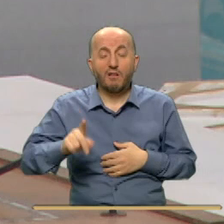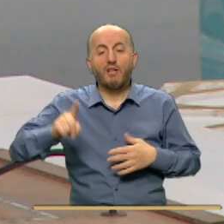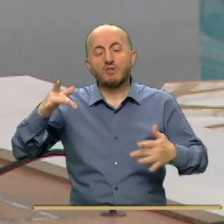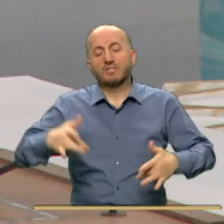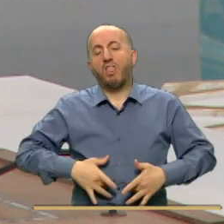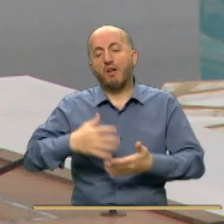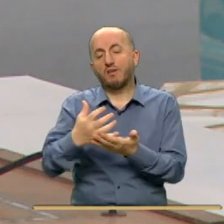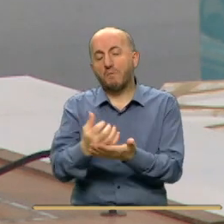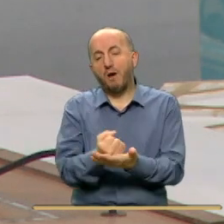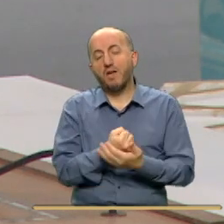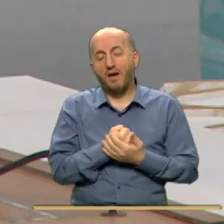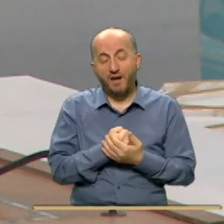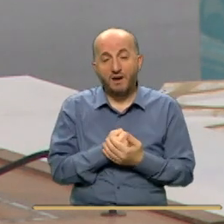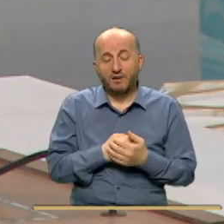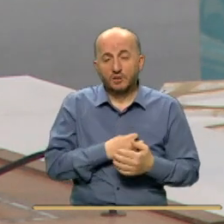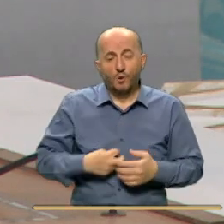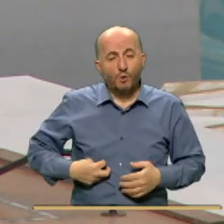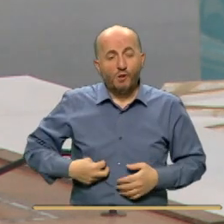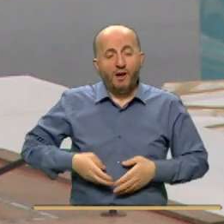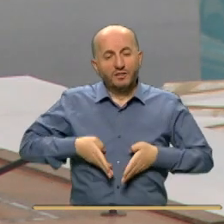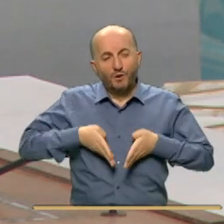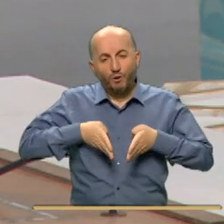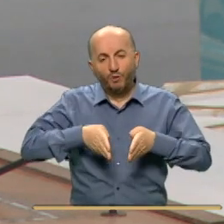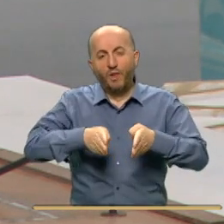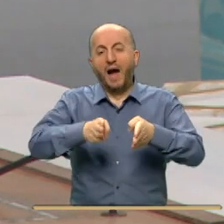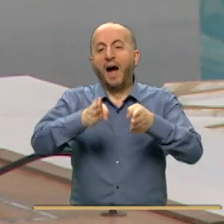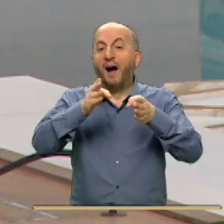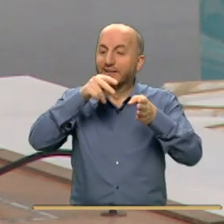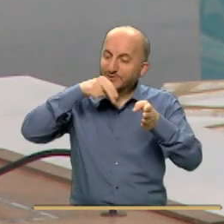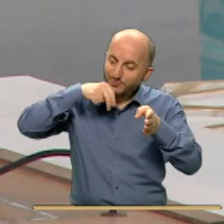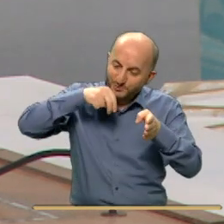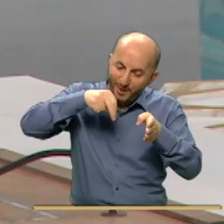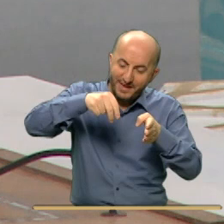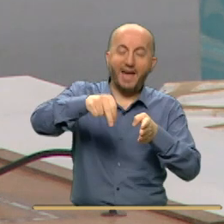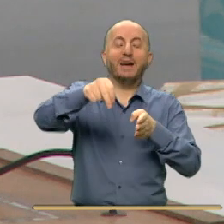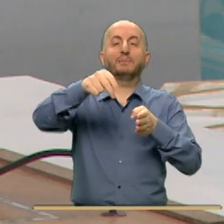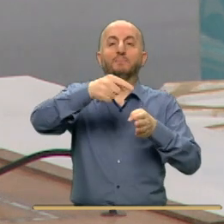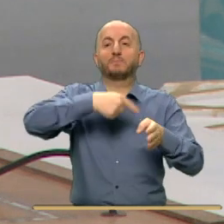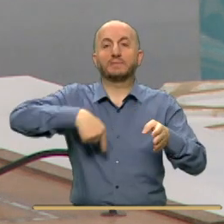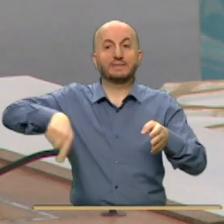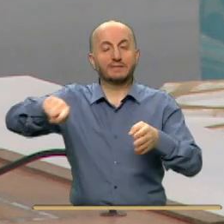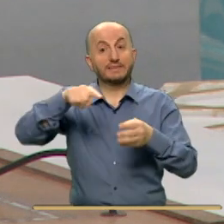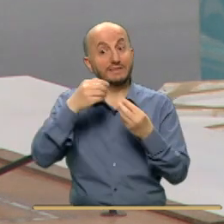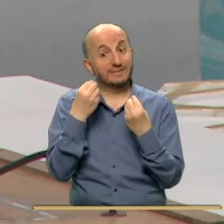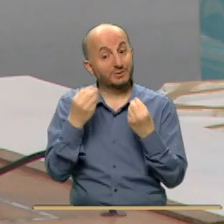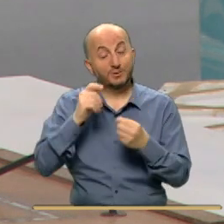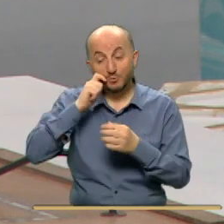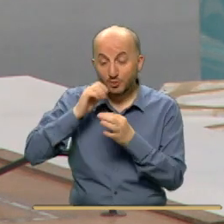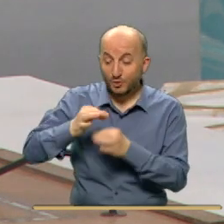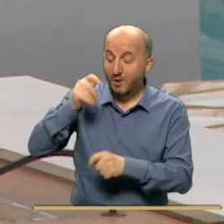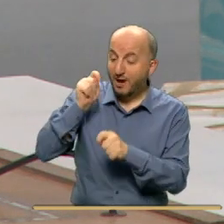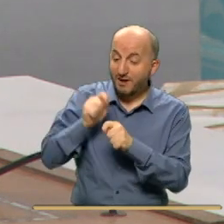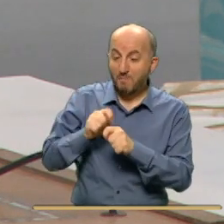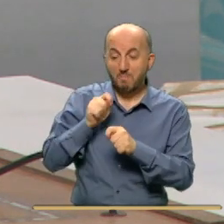rızasını kazanmaya, Resulullah'ın yolundan yürümeye, bizi namzet, iyi birer mümin yapmaya